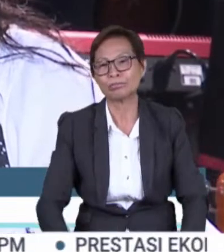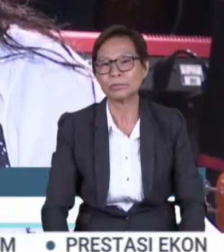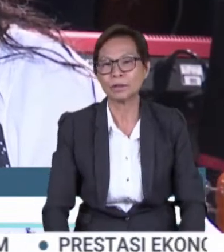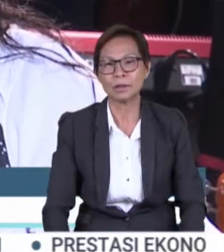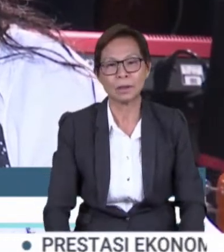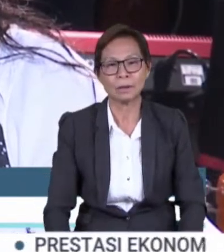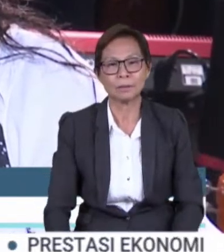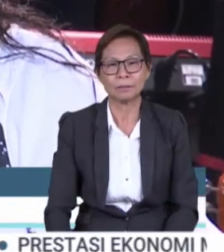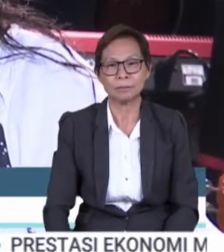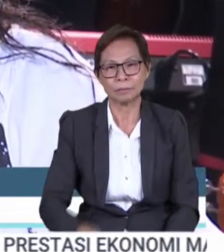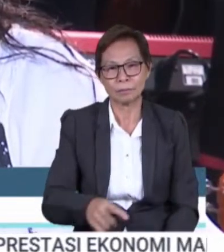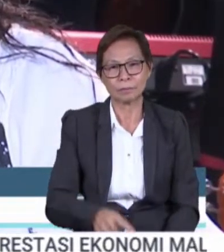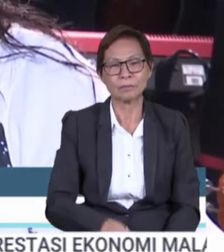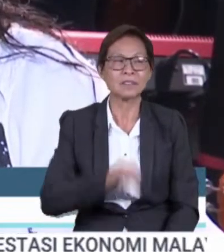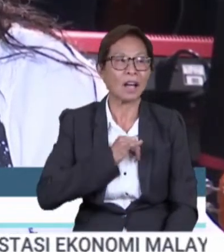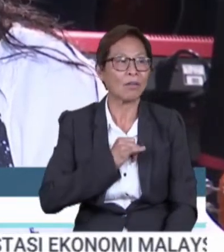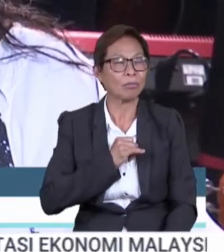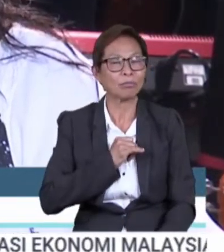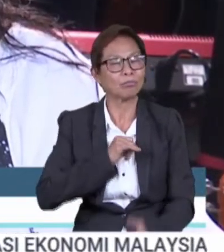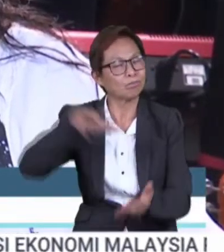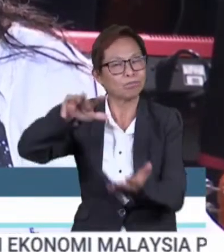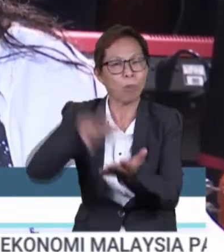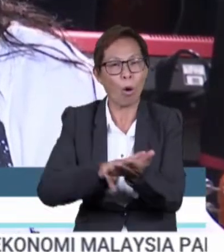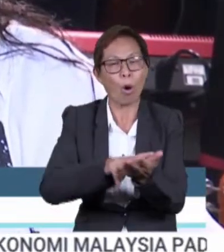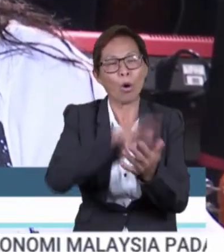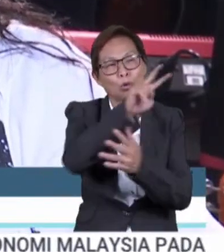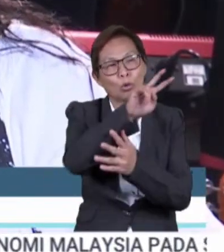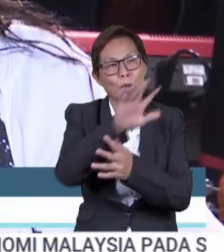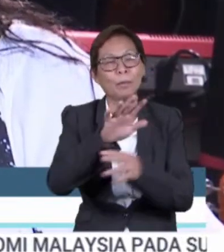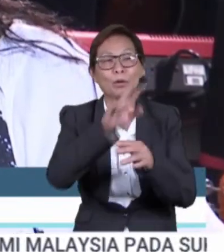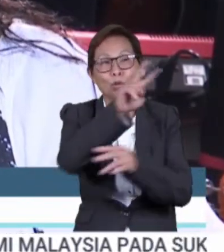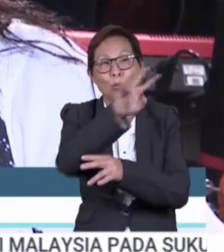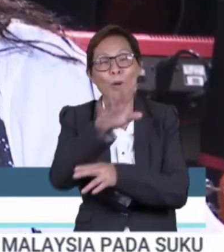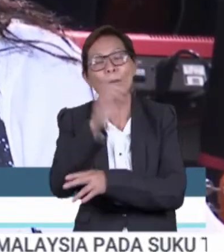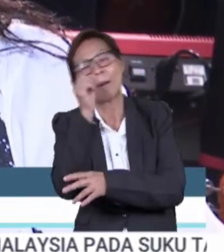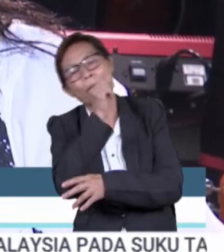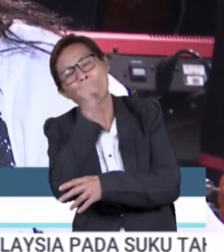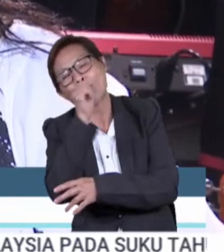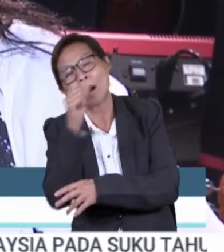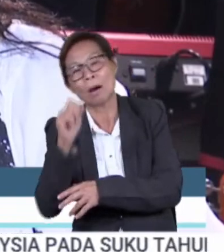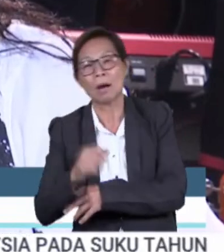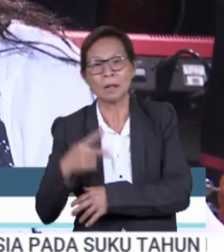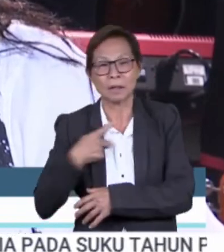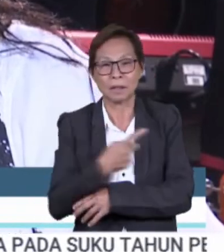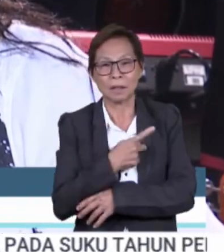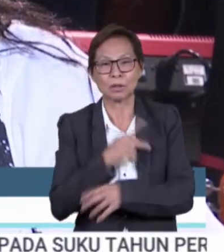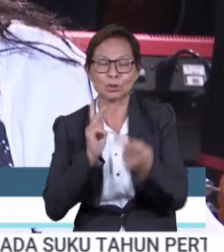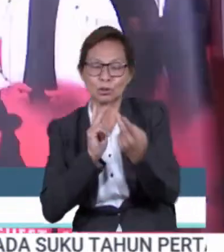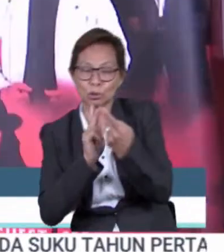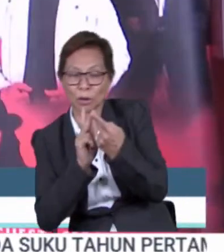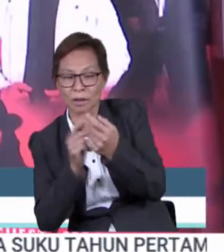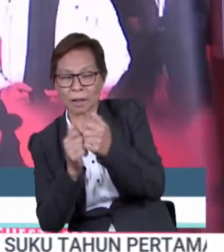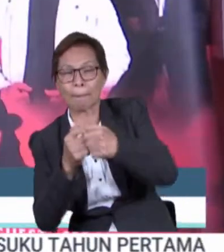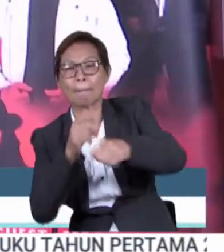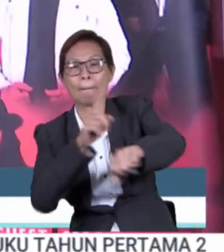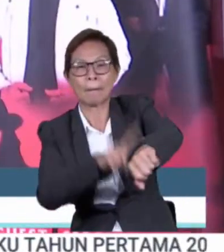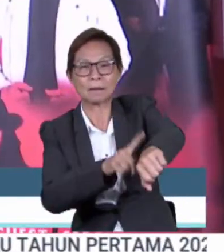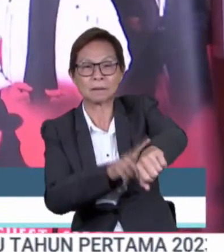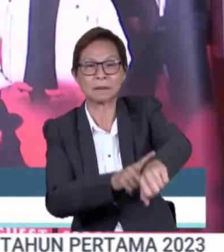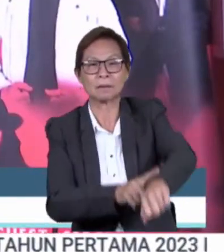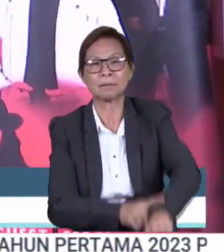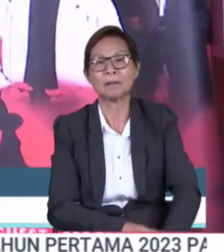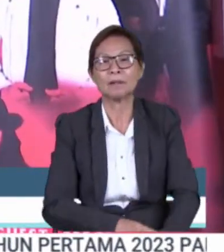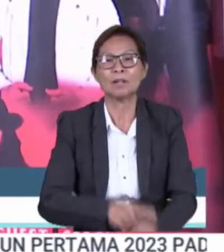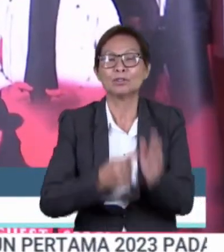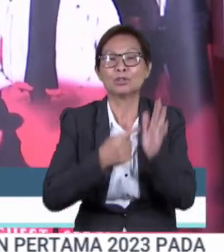Tapi saya dah fixkan 25 lagu, tinggal kita nak sesuaikan dengan masa. Yang rindu